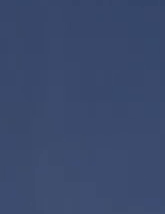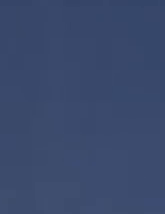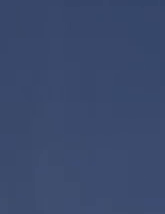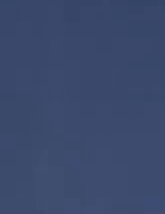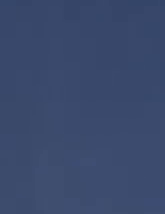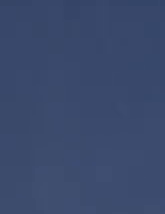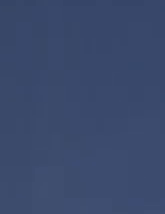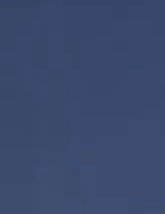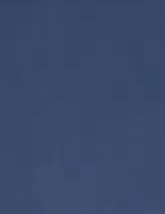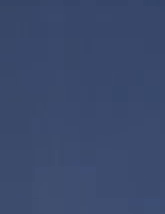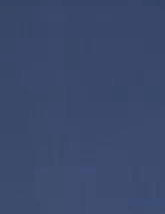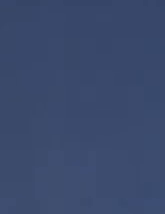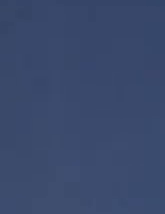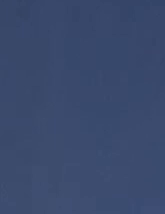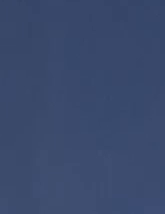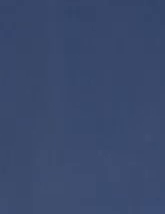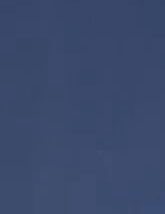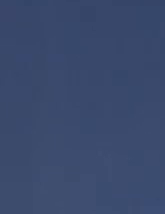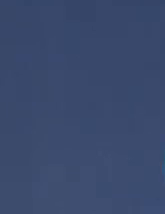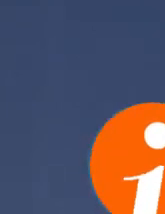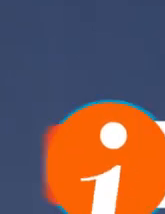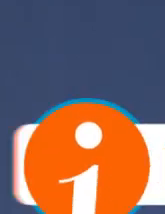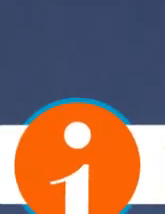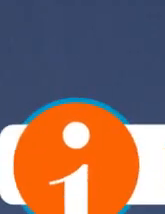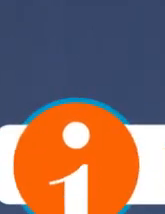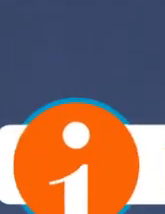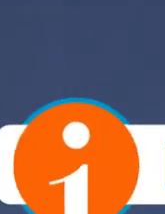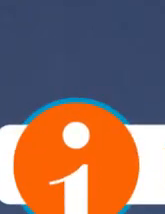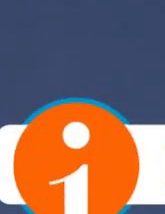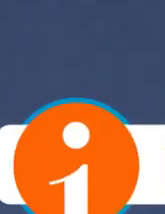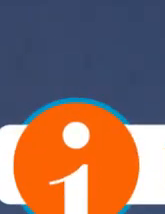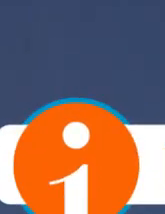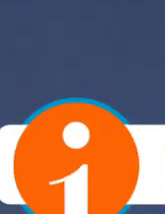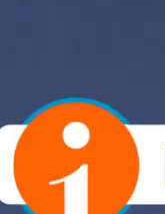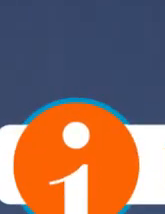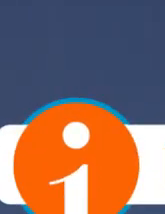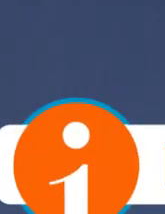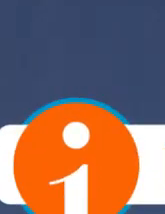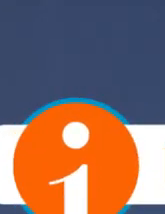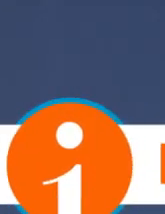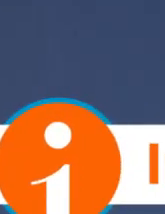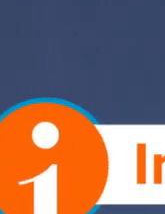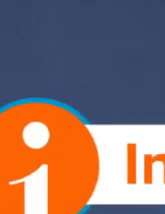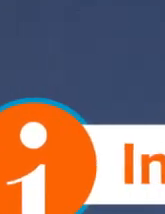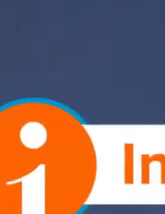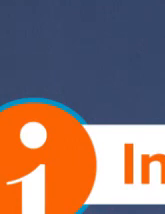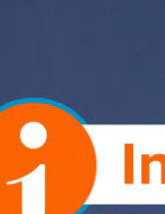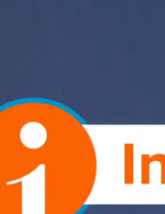парақшасында. Тек сіздер үшін қызықты ақпараттар мен ең маңызды оқиғалар. Информ бюроның YouTube-тағы парақшасына